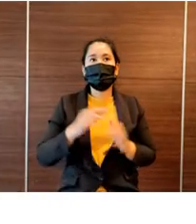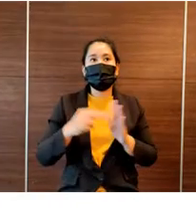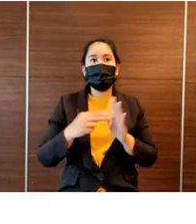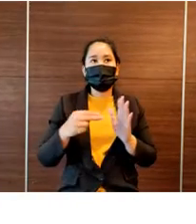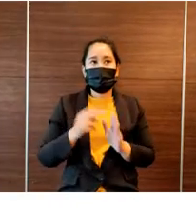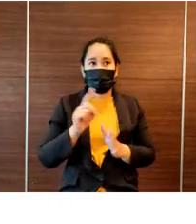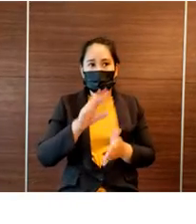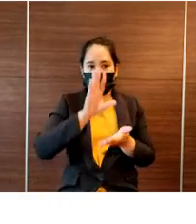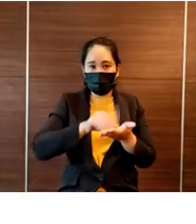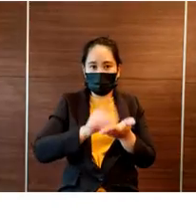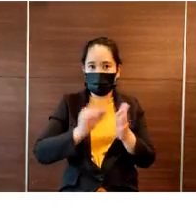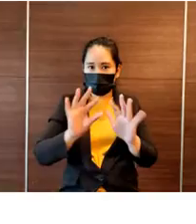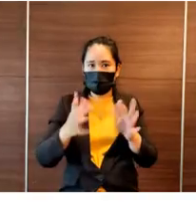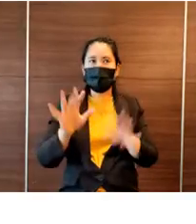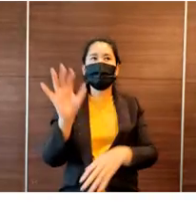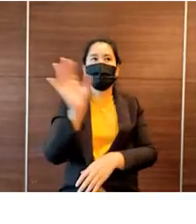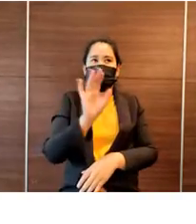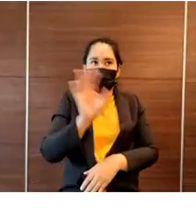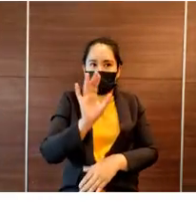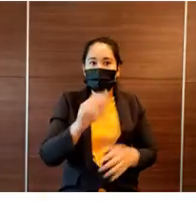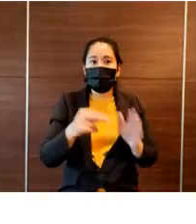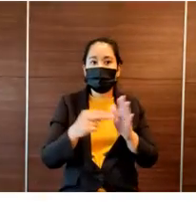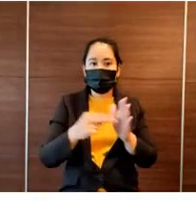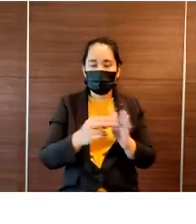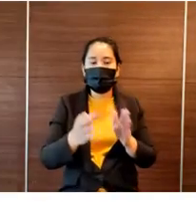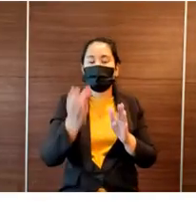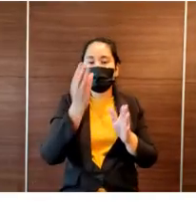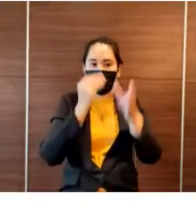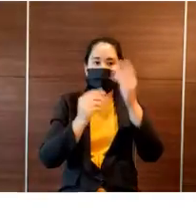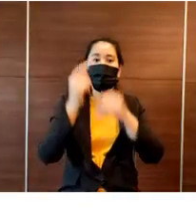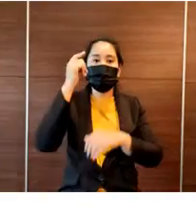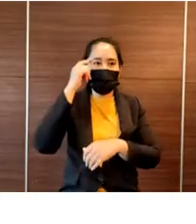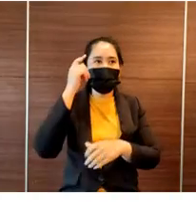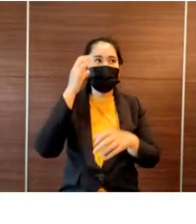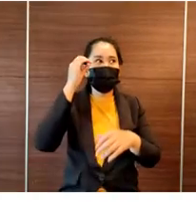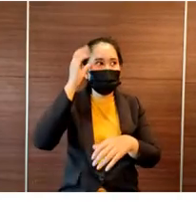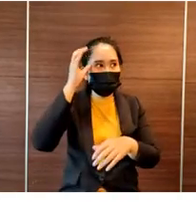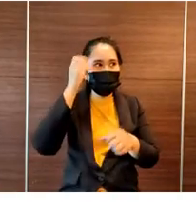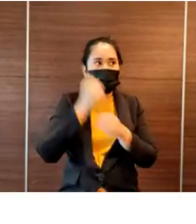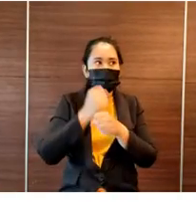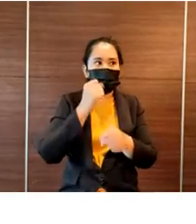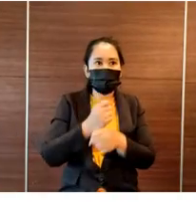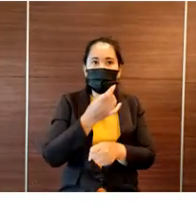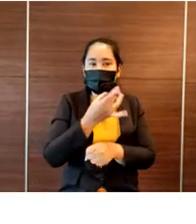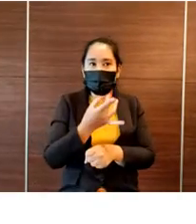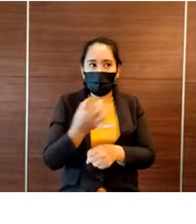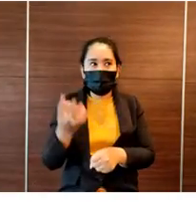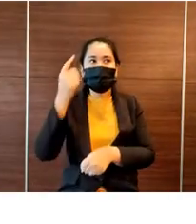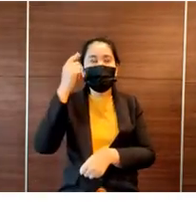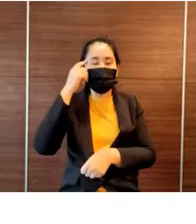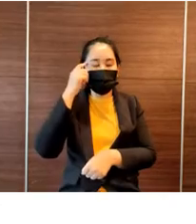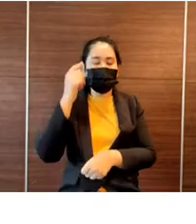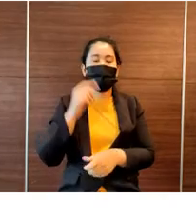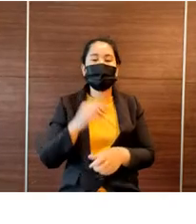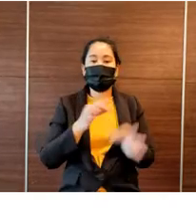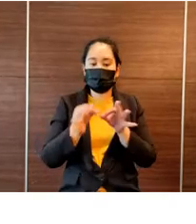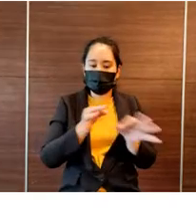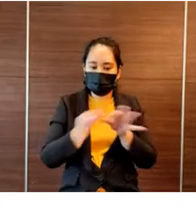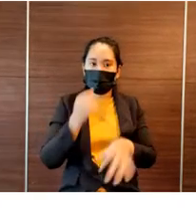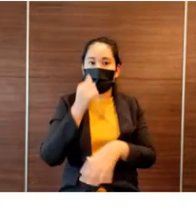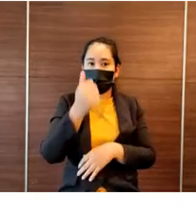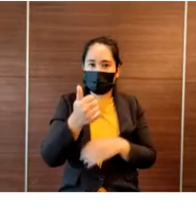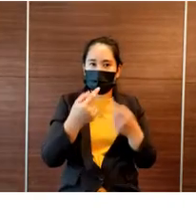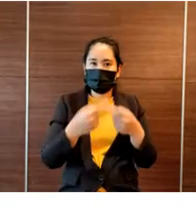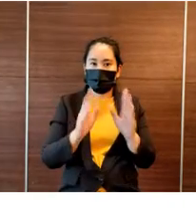ราะว่าไม่มีข้อมูลนะคุณดินมาให้ข้อมูลแบบรู้เลยสมองทำงานยังไงป๊าบป๊าบป๊าบป๊าบพูดได้หมดเลยแต่มีค